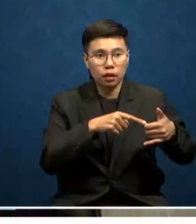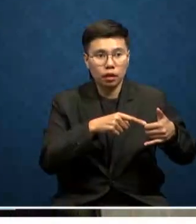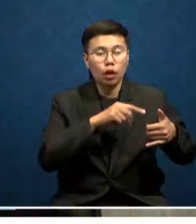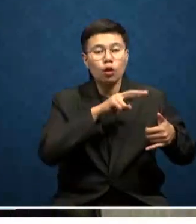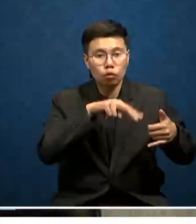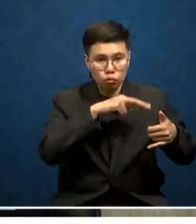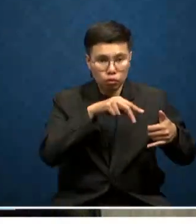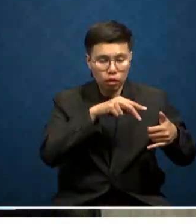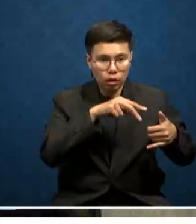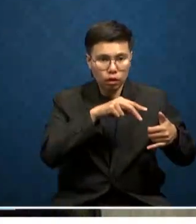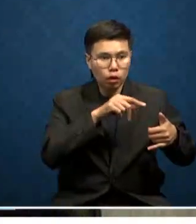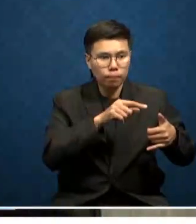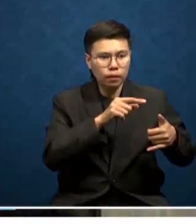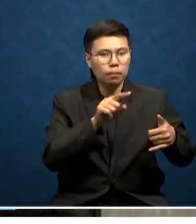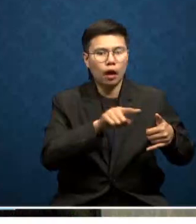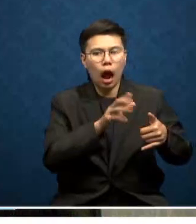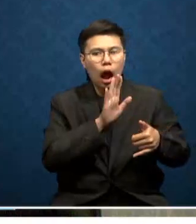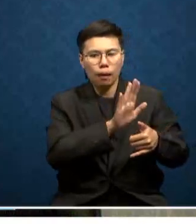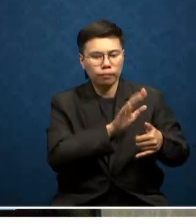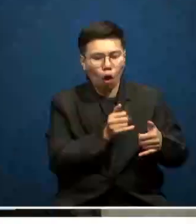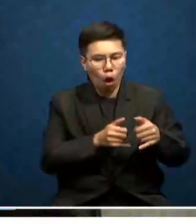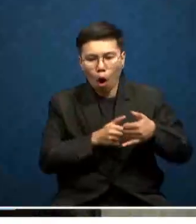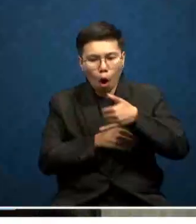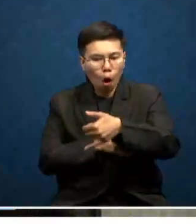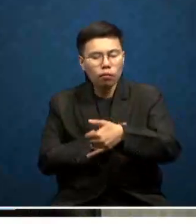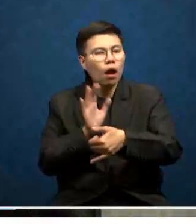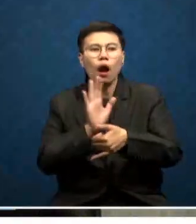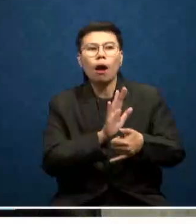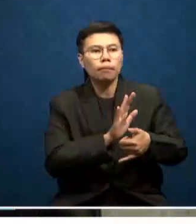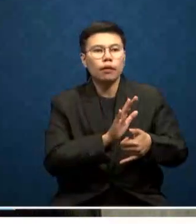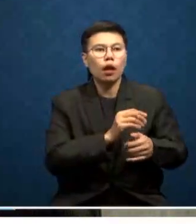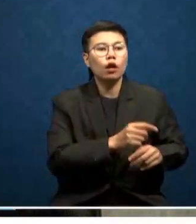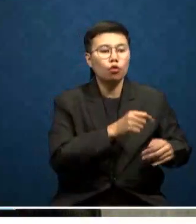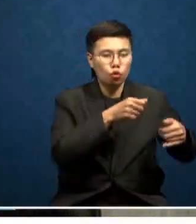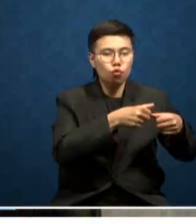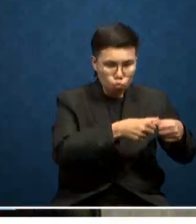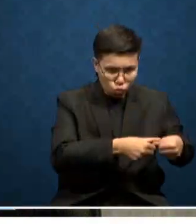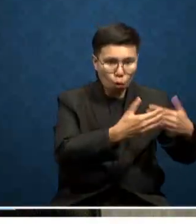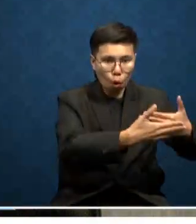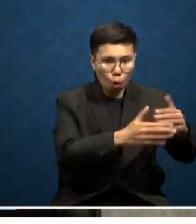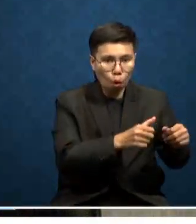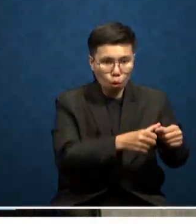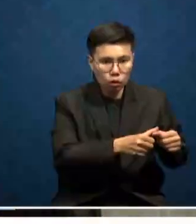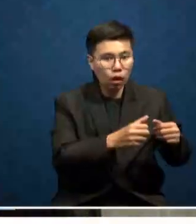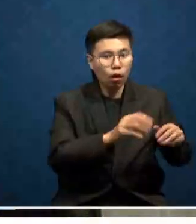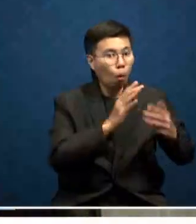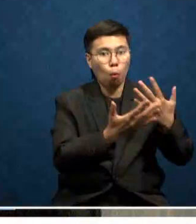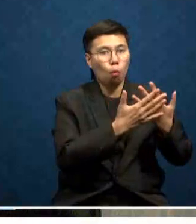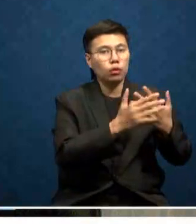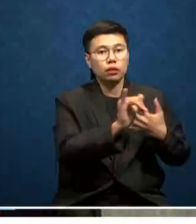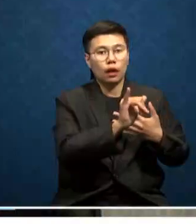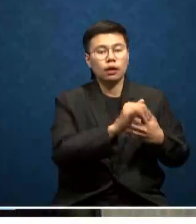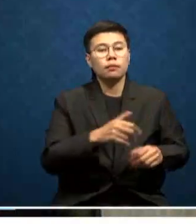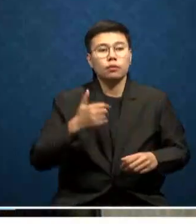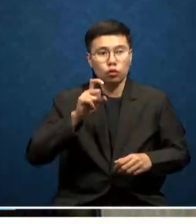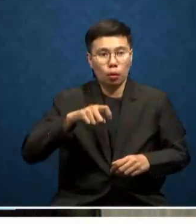คุมตัวอย่างเหมาะสมกับโทษทันที่ได้รับหรือไม่จะเห็นได้ว่ามีการเถียงกันอยู่ว่าการควบคุมตัว